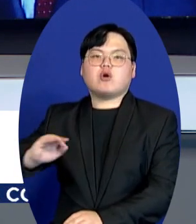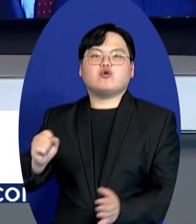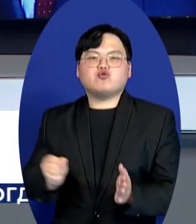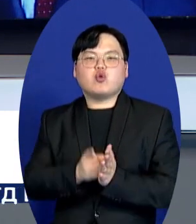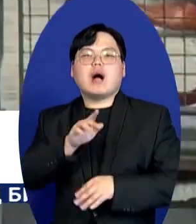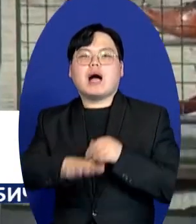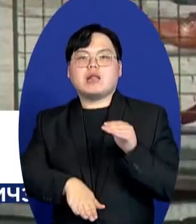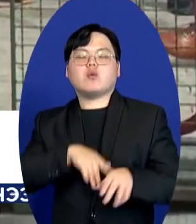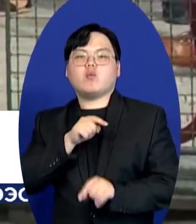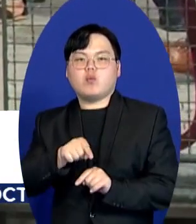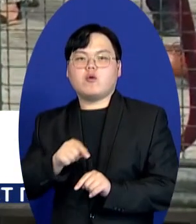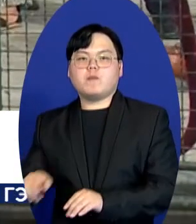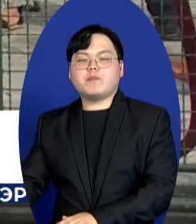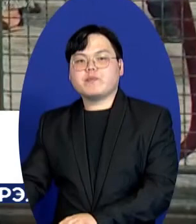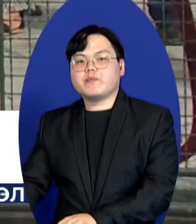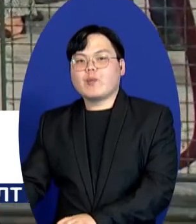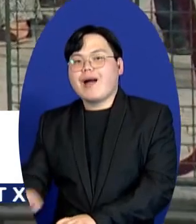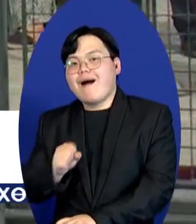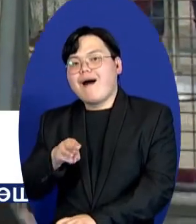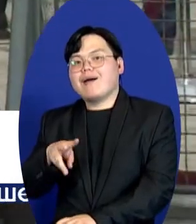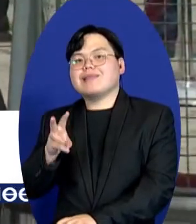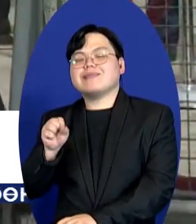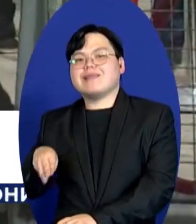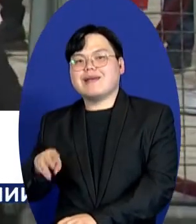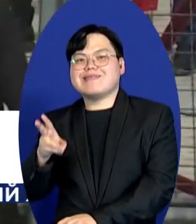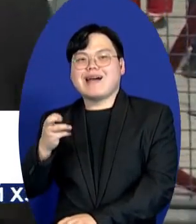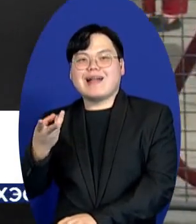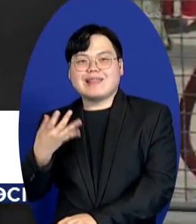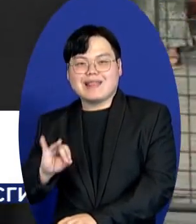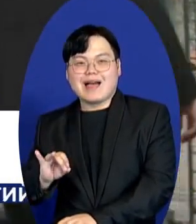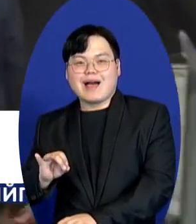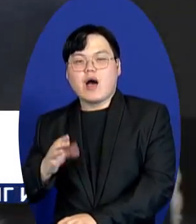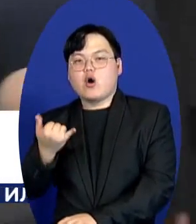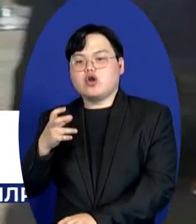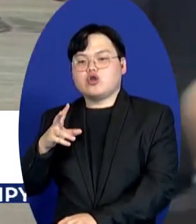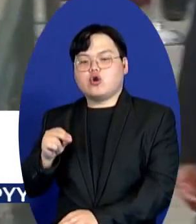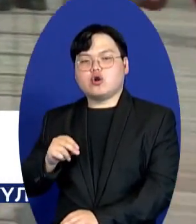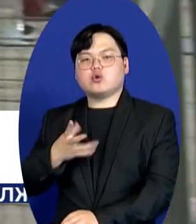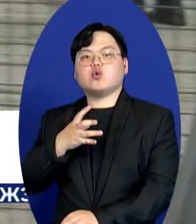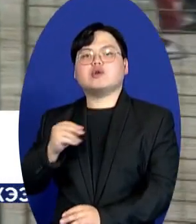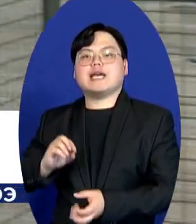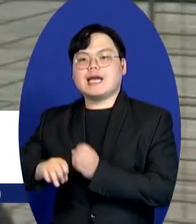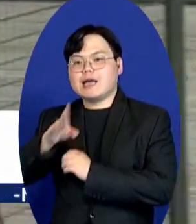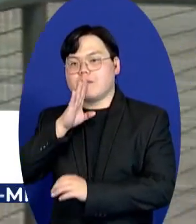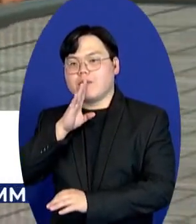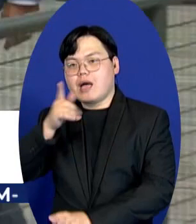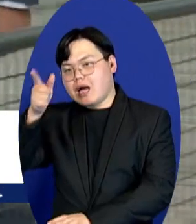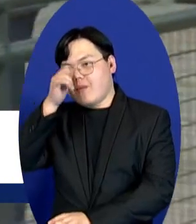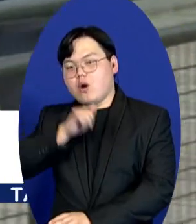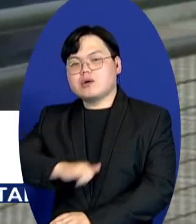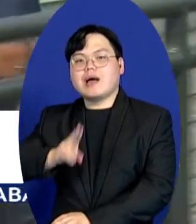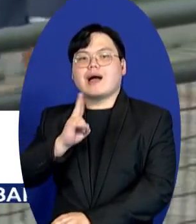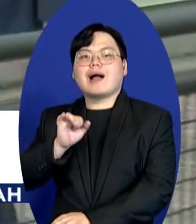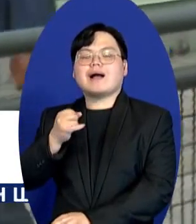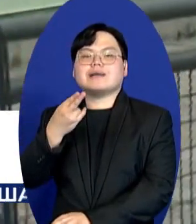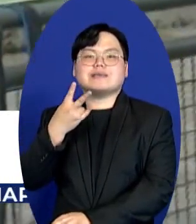байна. Атлантын далайг дамнуулан улс төрөгч нийлүүлэлтийн сүлжээ бий болох энэ хэлцээрт Германы канцлер Олаф Шольц, Канадын